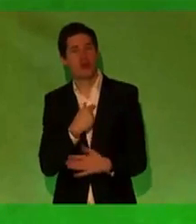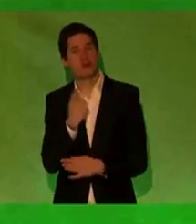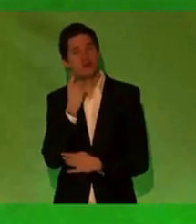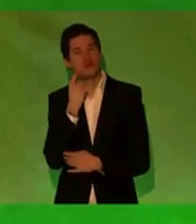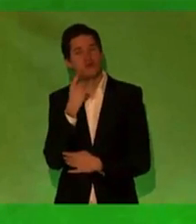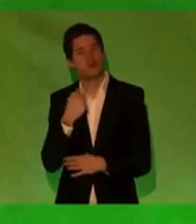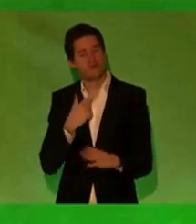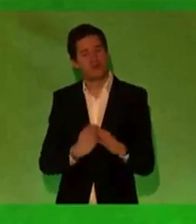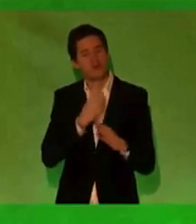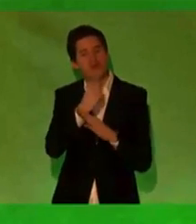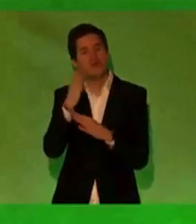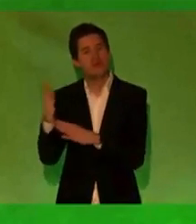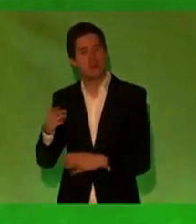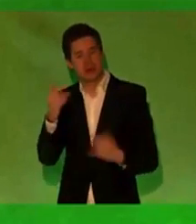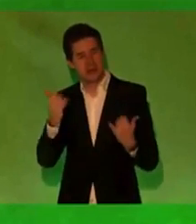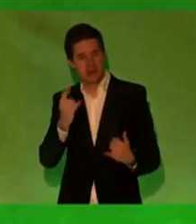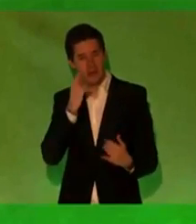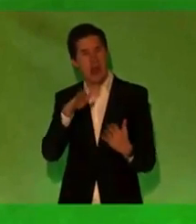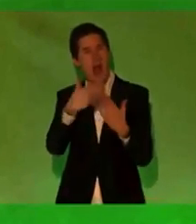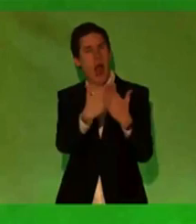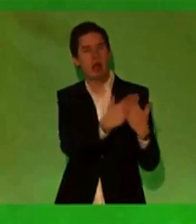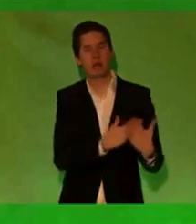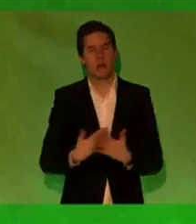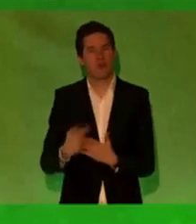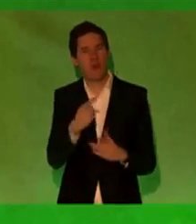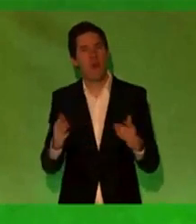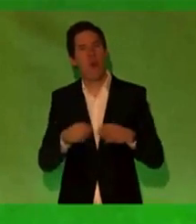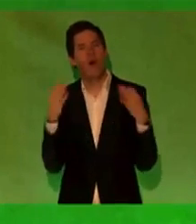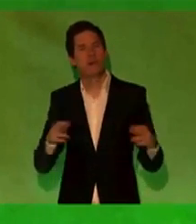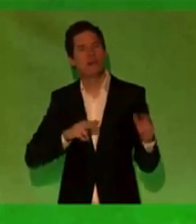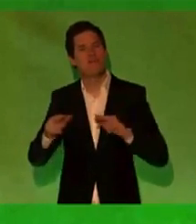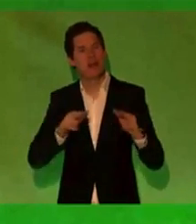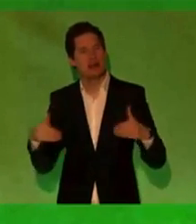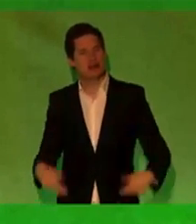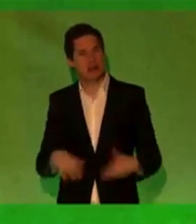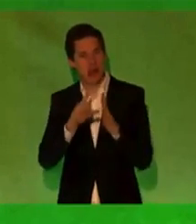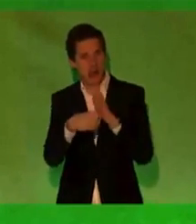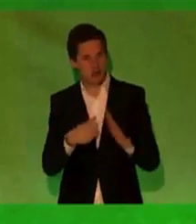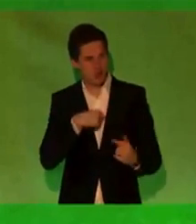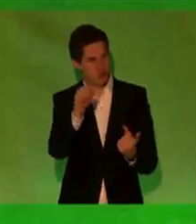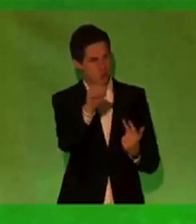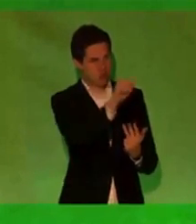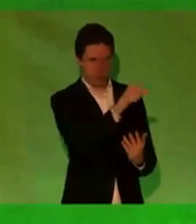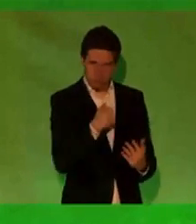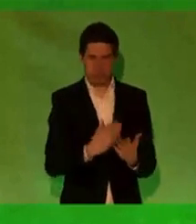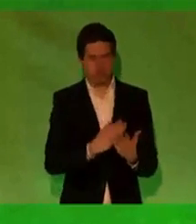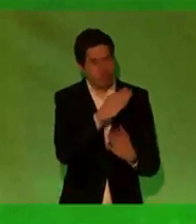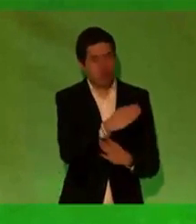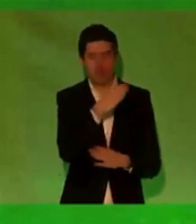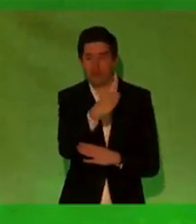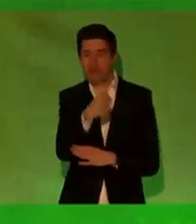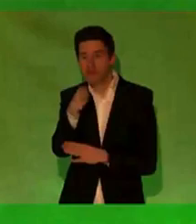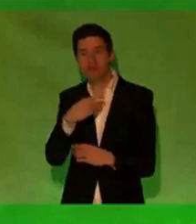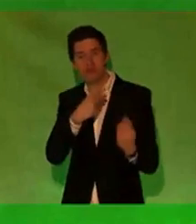unseren heutigen bestehenden Anbietern von öffentlichen Verkehrsdienstleistungen. Die haben im Prinzip